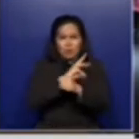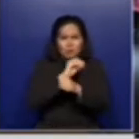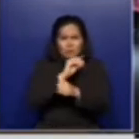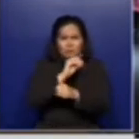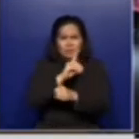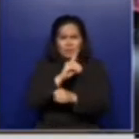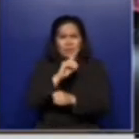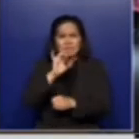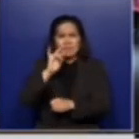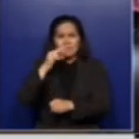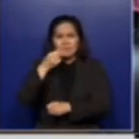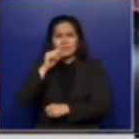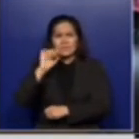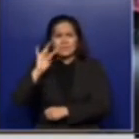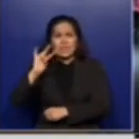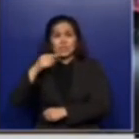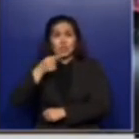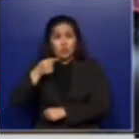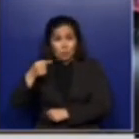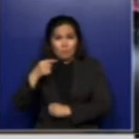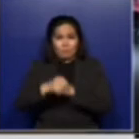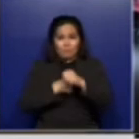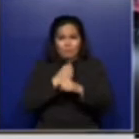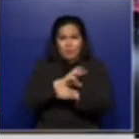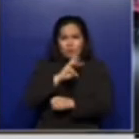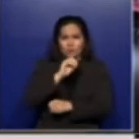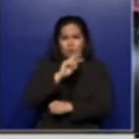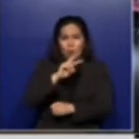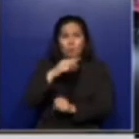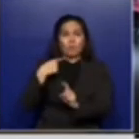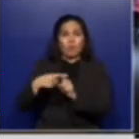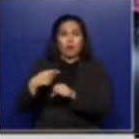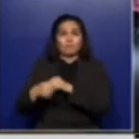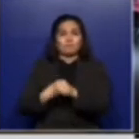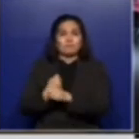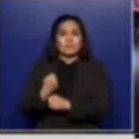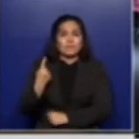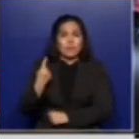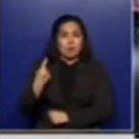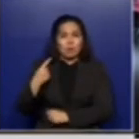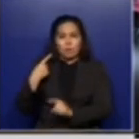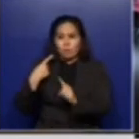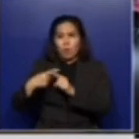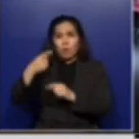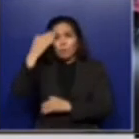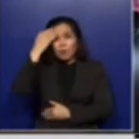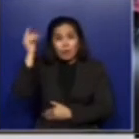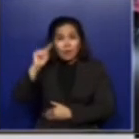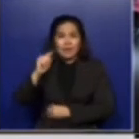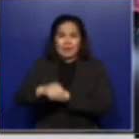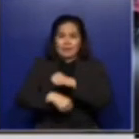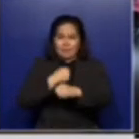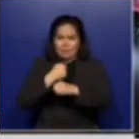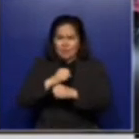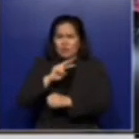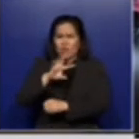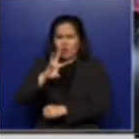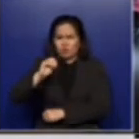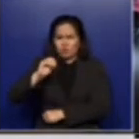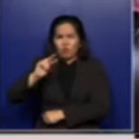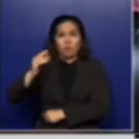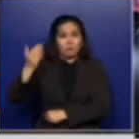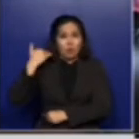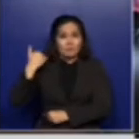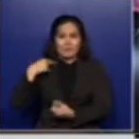77,000 ปี62ปีเดียวเท่านั้นครับที่เป็นบวกเหตุผลที่เป็นบวกเพราะอะไรเพราะปี2562เรามี